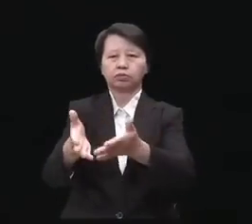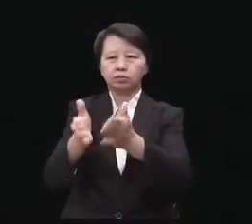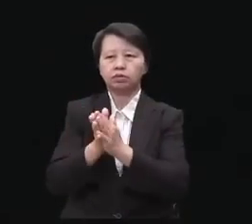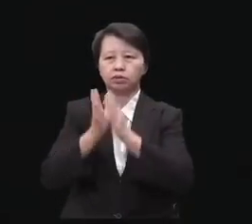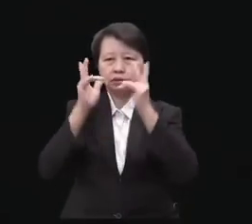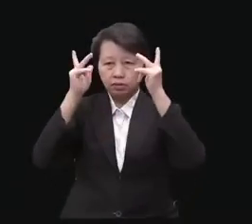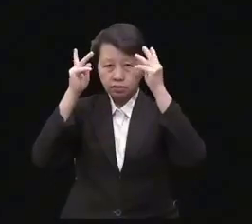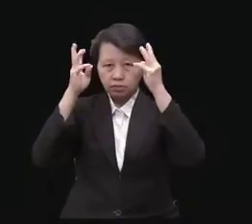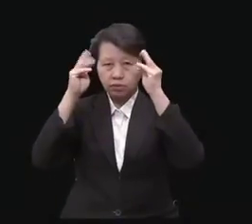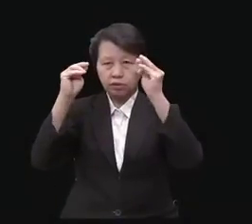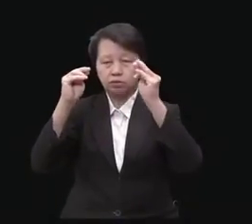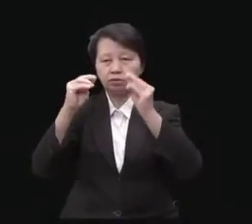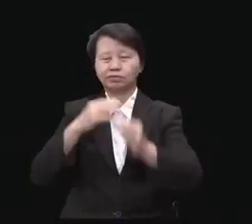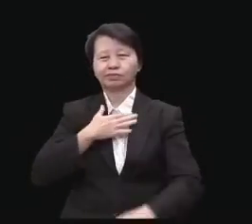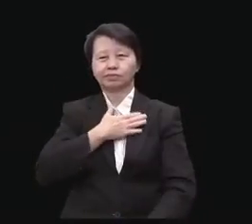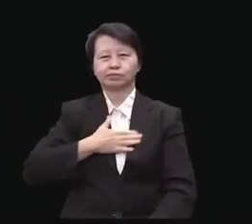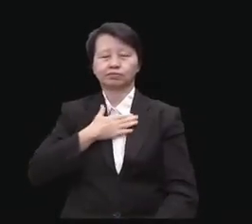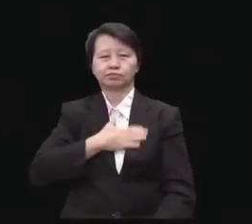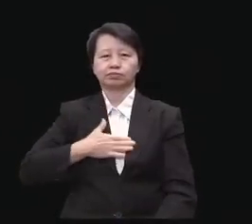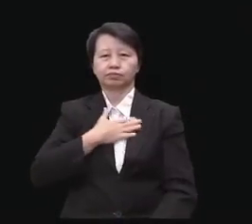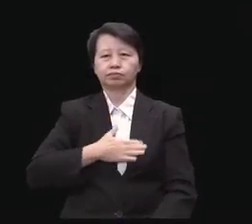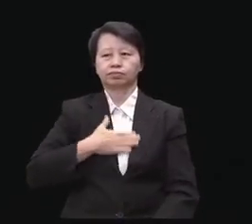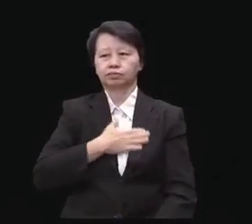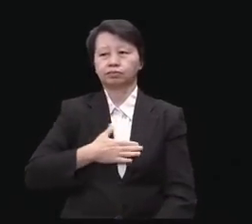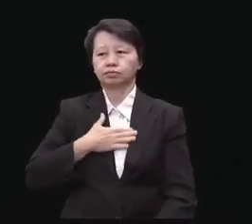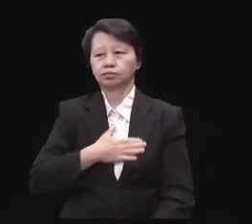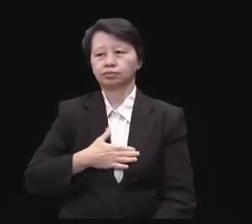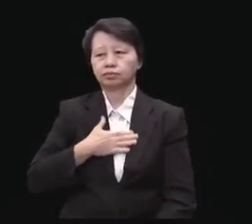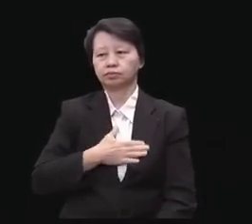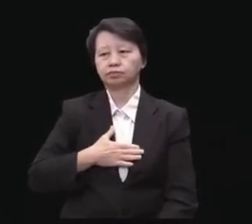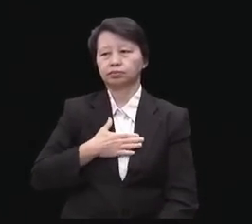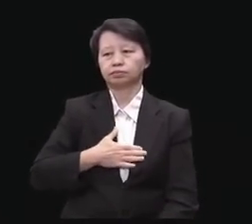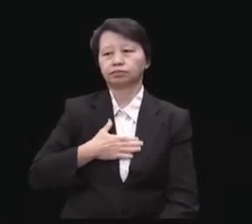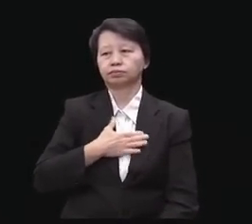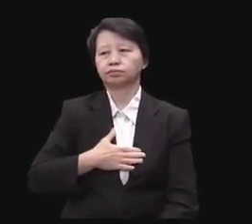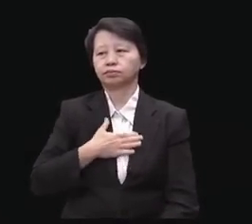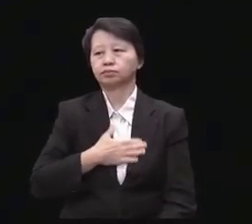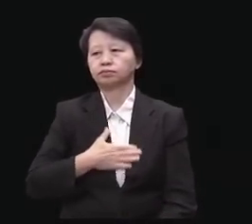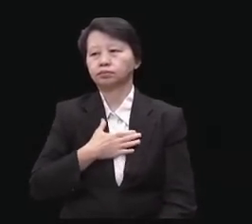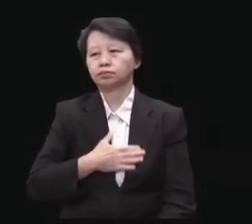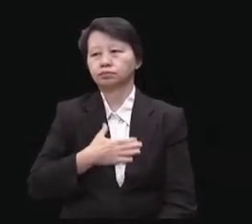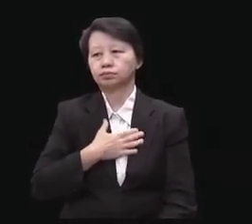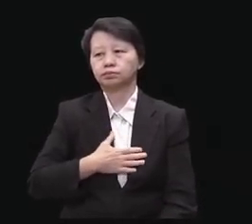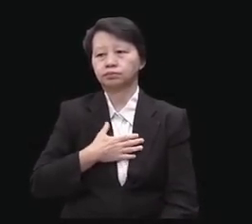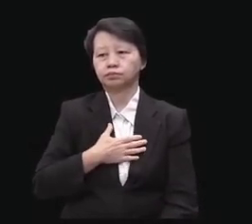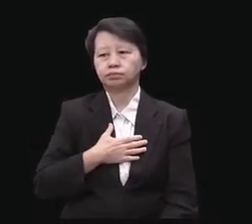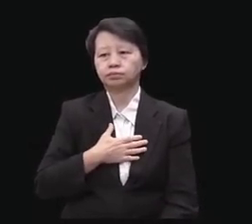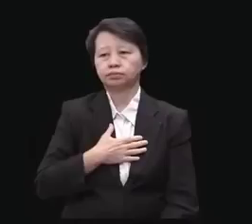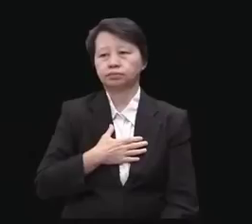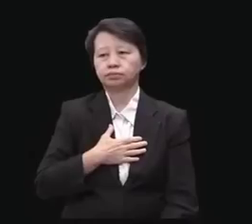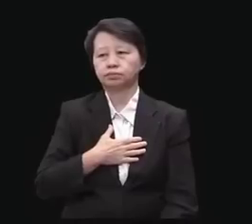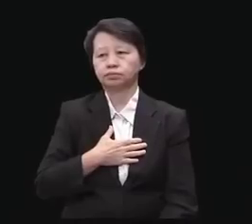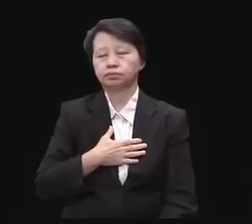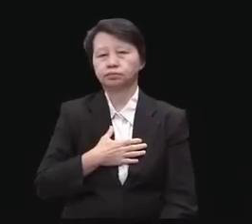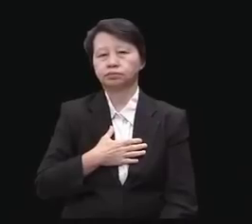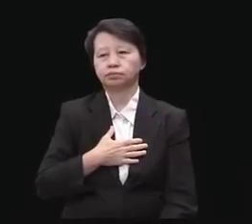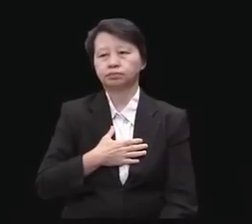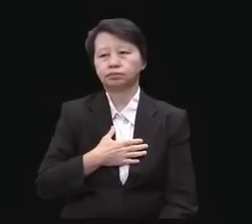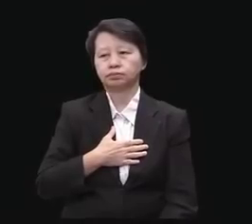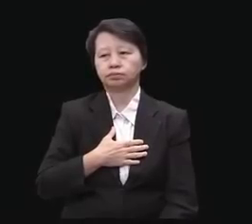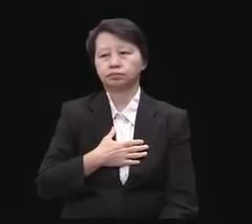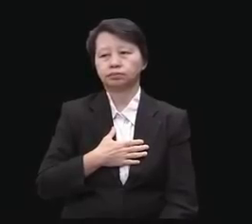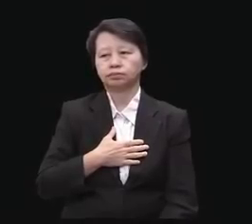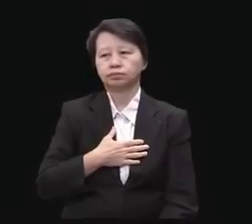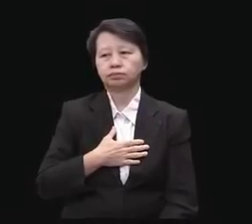Berhormat supaya ya. Okeylah, okey. Okey, kena untuk itu saya jemput sempurna. No. Tolong concise kan. Terima